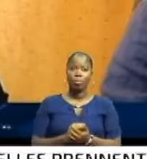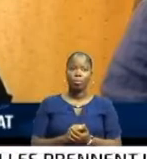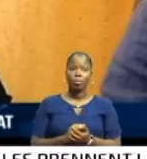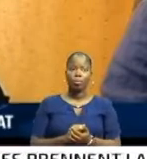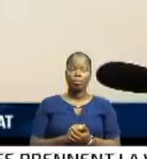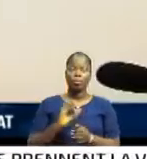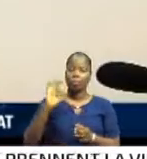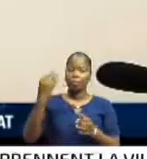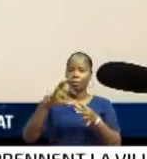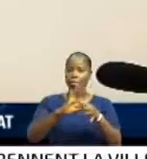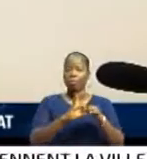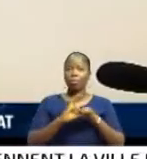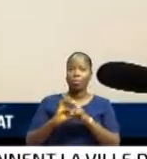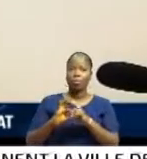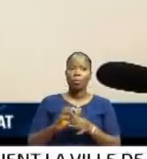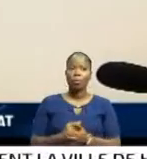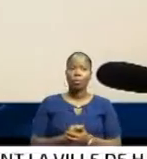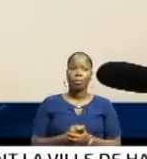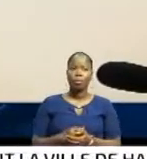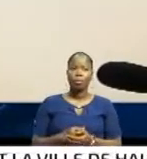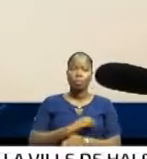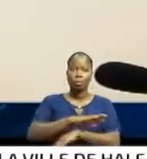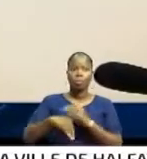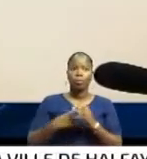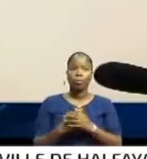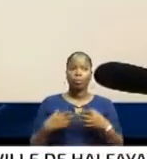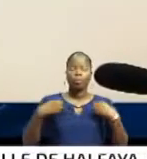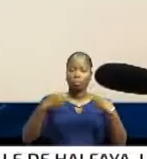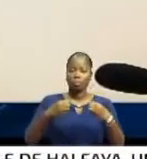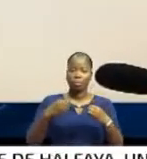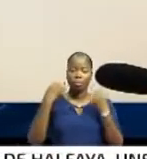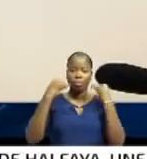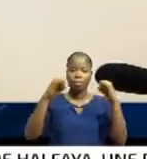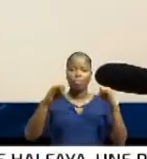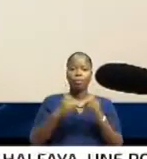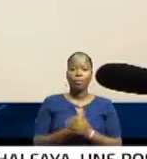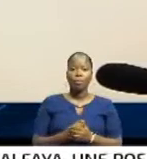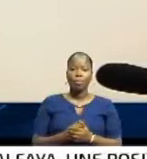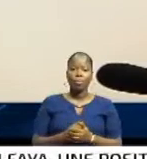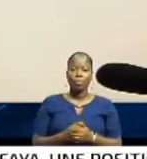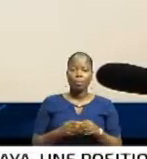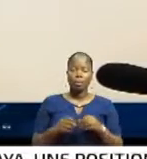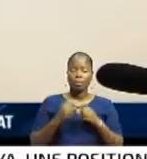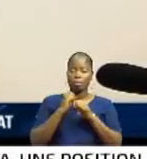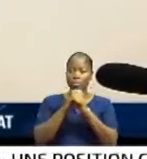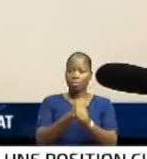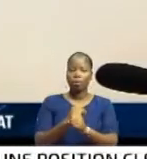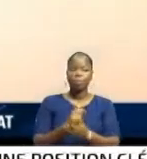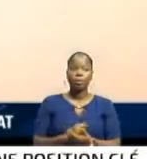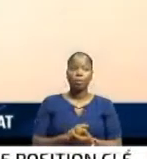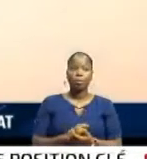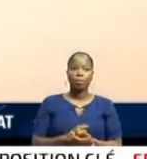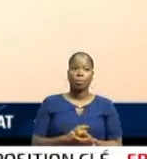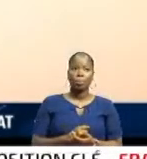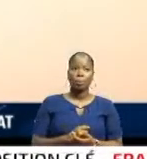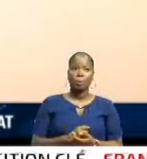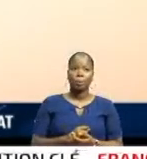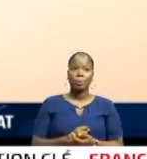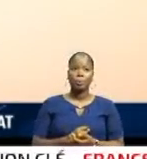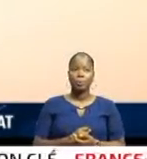et les plantes qu'on multiplie nos efforts d'information nos efforts de sensibilisation ont des concurrents mais